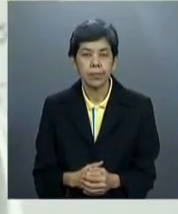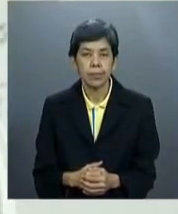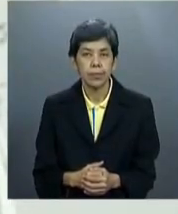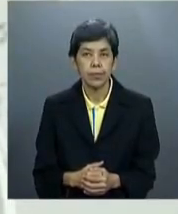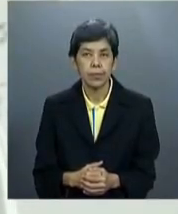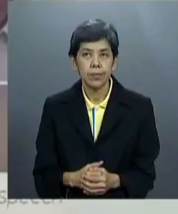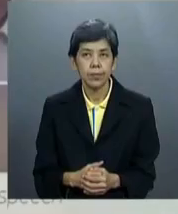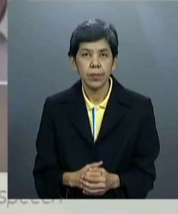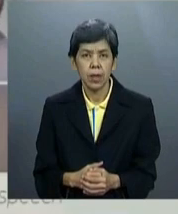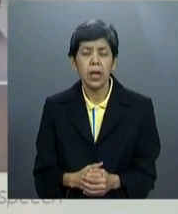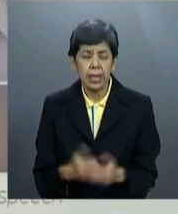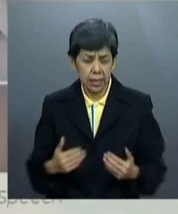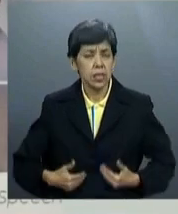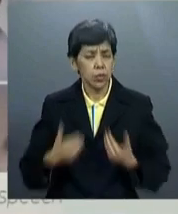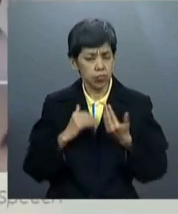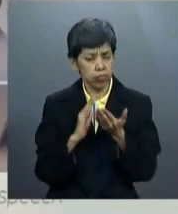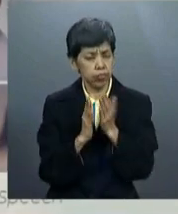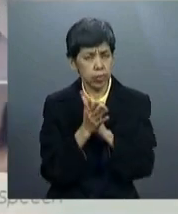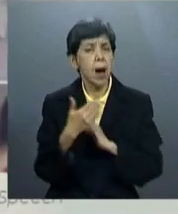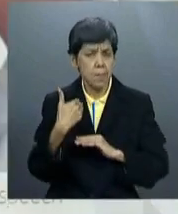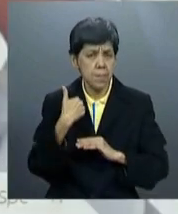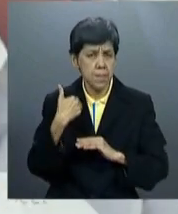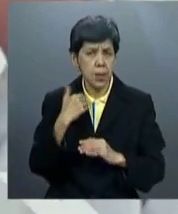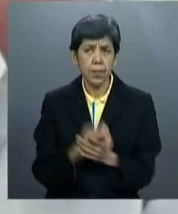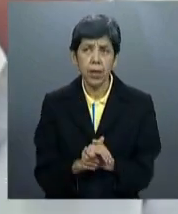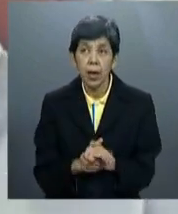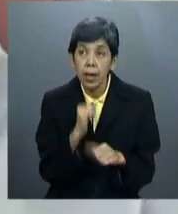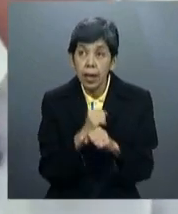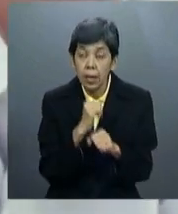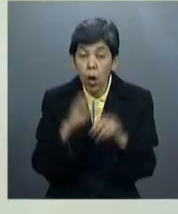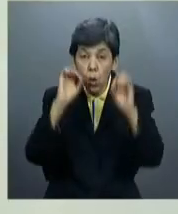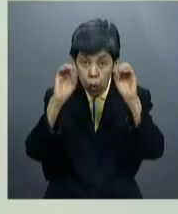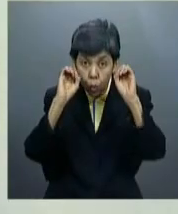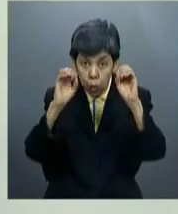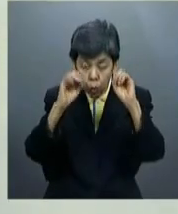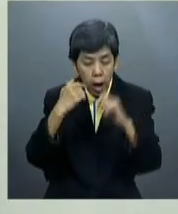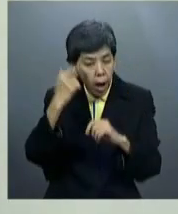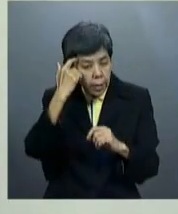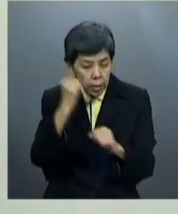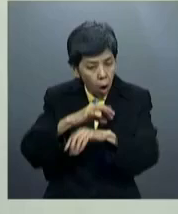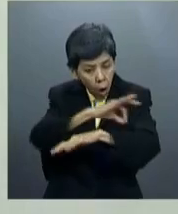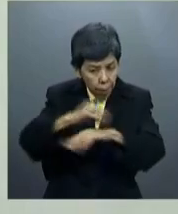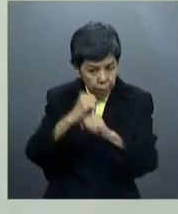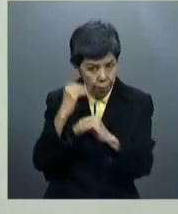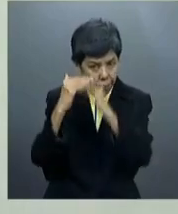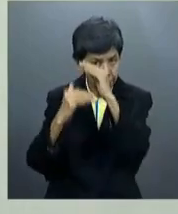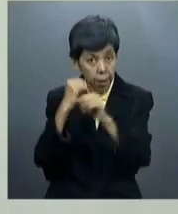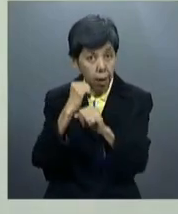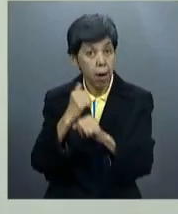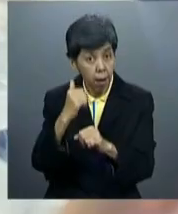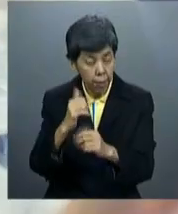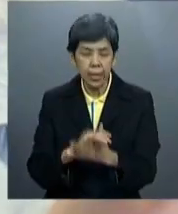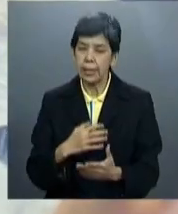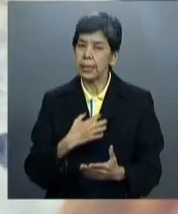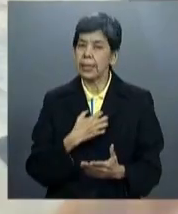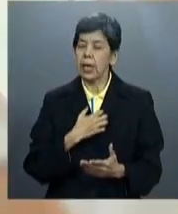อีกจุดเปลี่ยนสำคัญในชีวิตของสันติลอรัชวีนอกจากการเป็นอาจารย์ที่ส่งให้มุมมองการออกแบบพัฒนาลึกขึ้นมากเมื่อต้